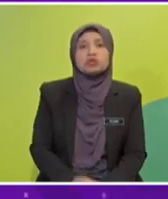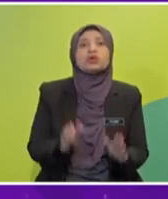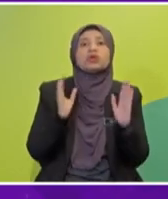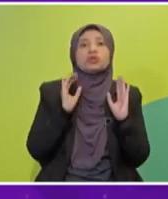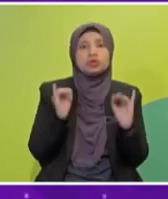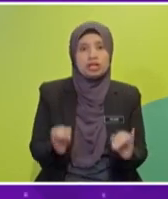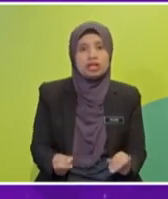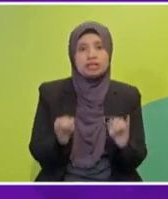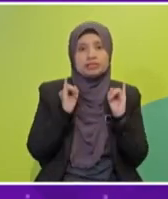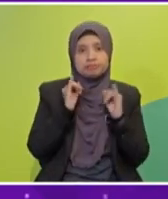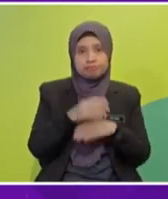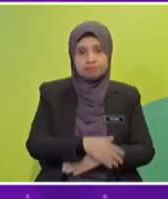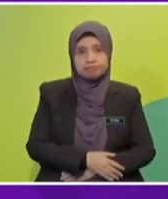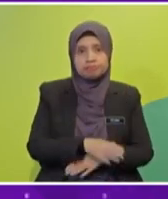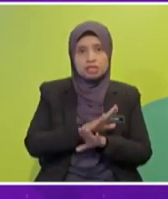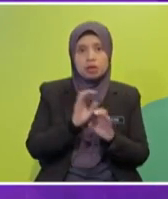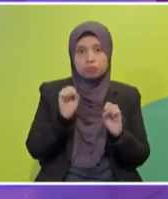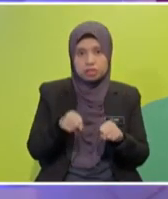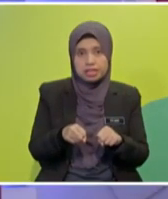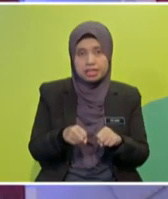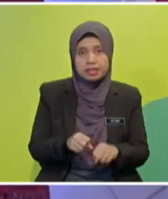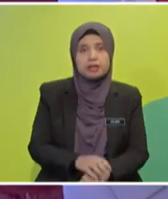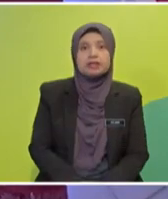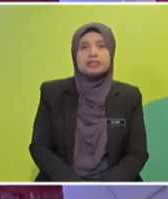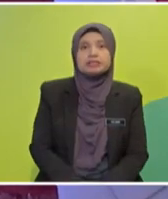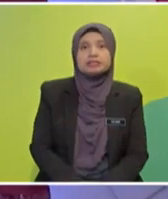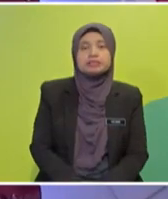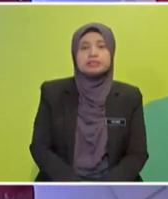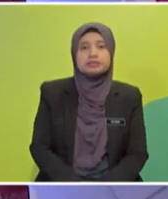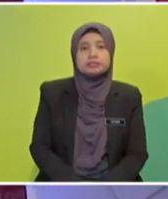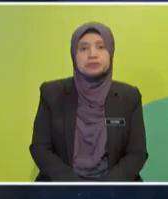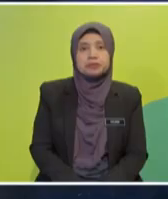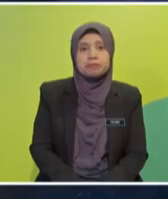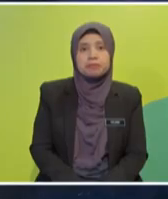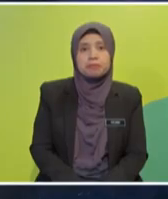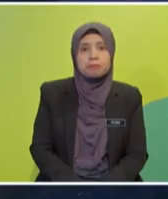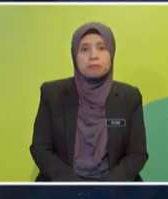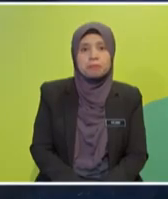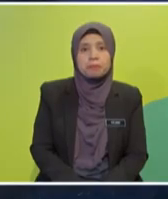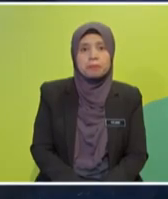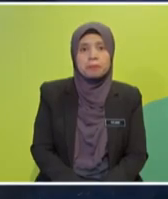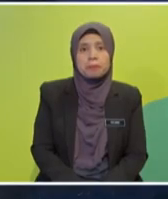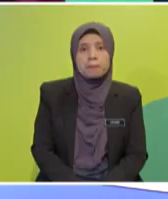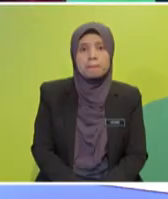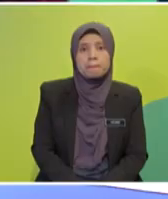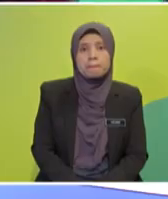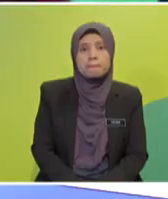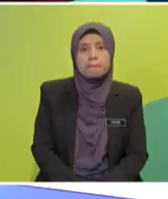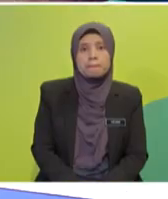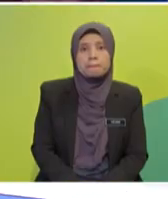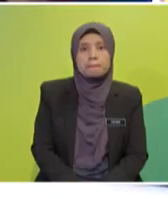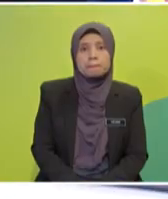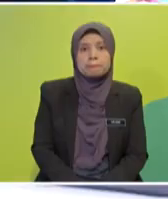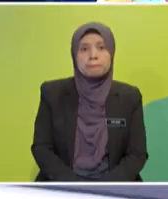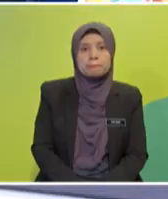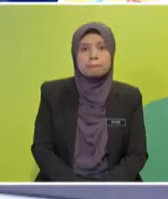Solat. Okey, tahniah, boleh? Okey, dah kita dapat ganjaran untuk Rizki satu. Okey, okay. Baik, satu ganjaran untuk